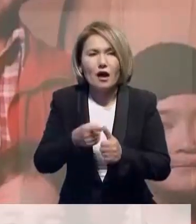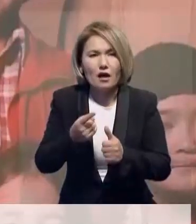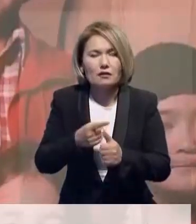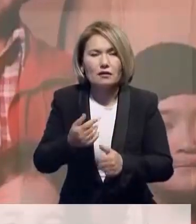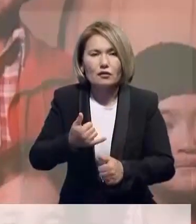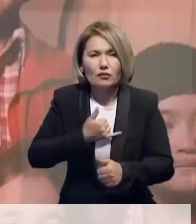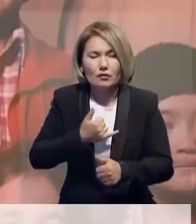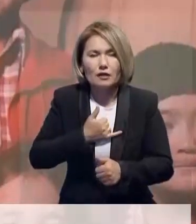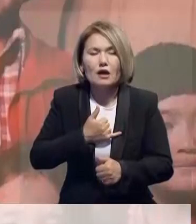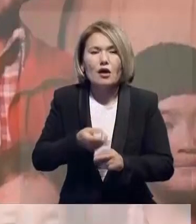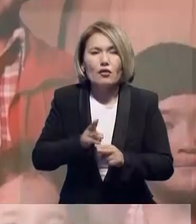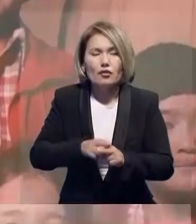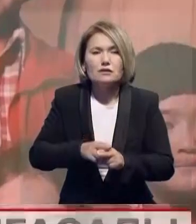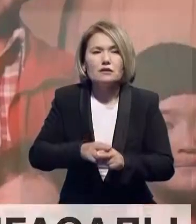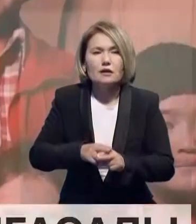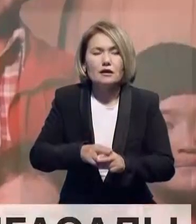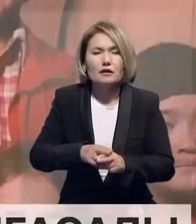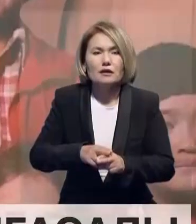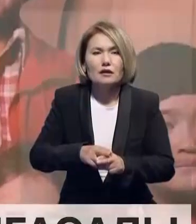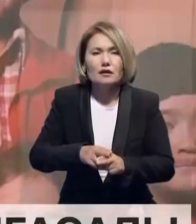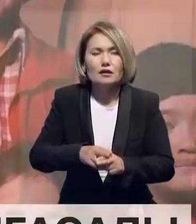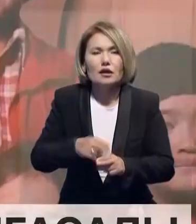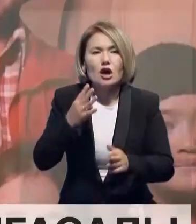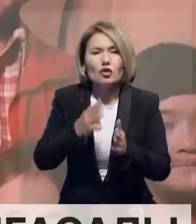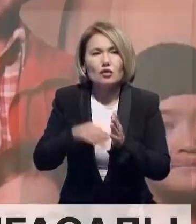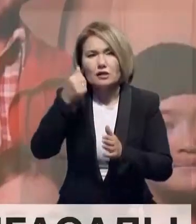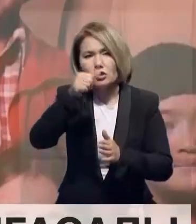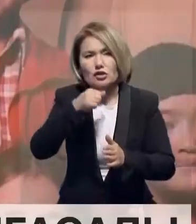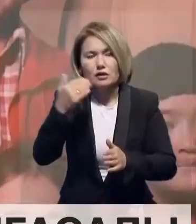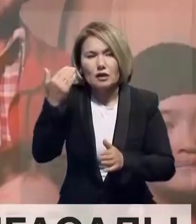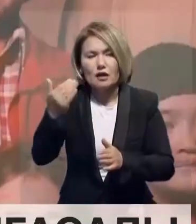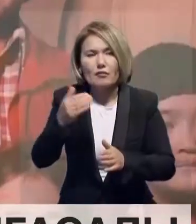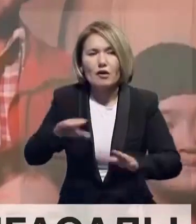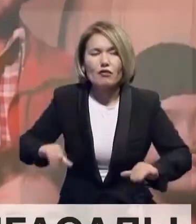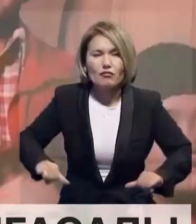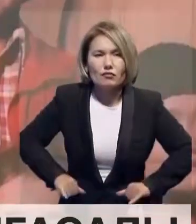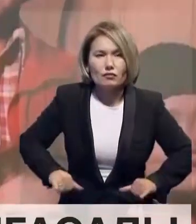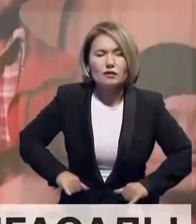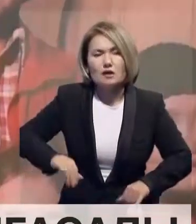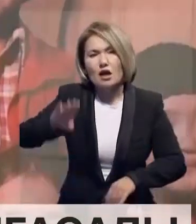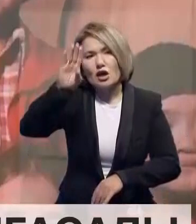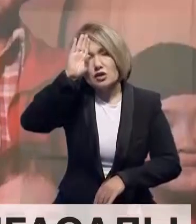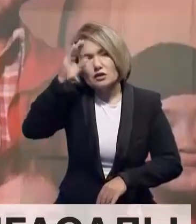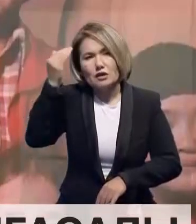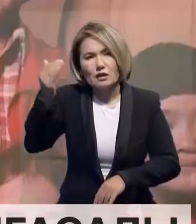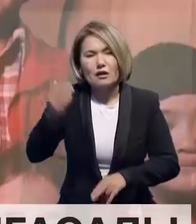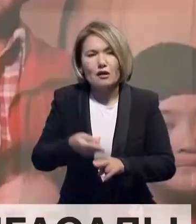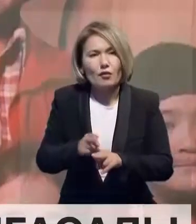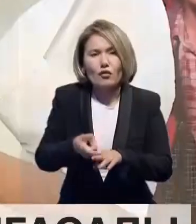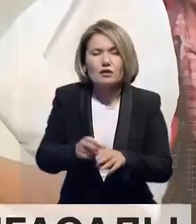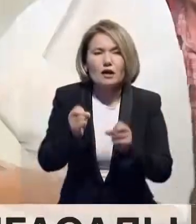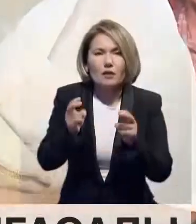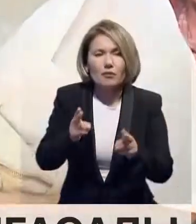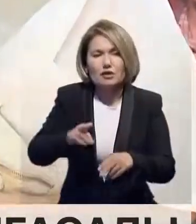айтқанда. Шын аты жазылмаған, но Бакавой дейді. Бұл 90-шы жылдардағы бұзық жігіттер ғой. Сол кезеген бандит дейді ғой, бандит